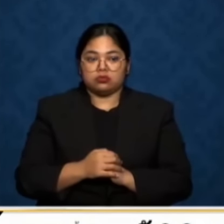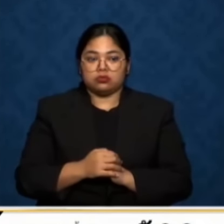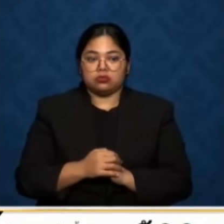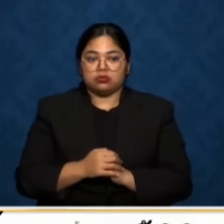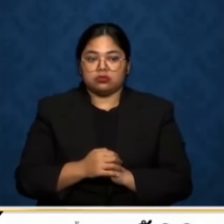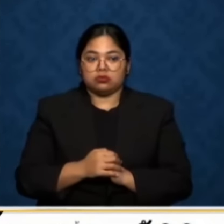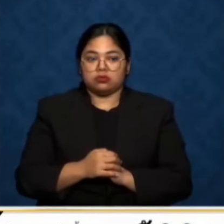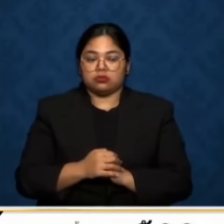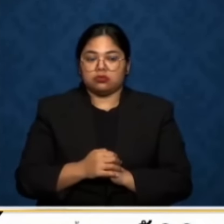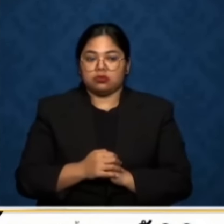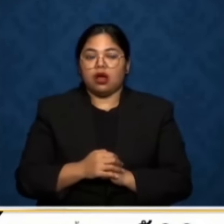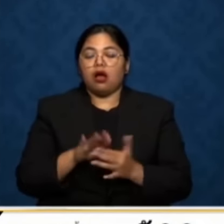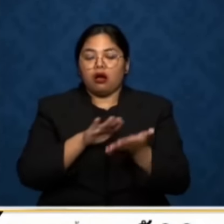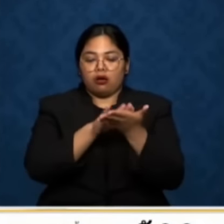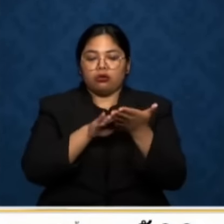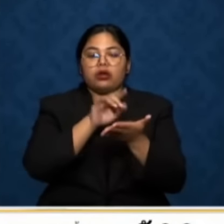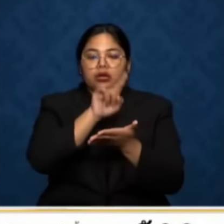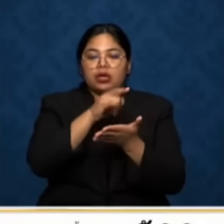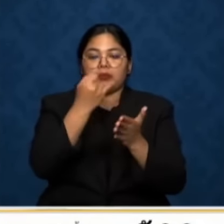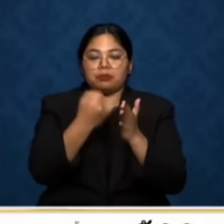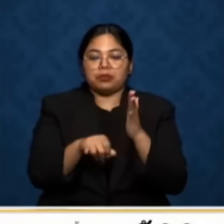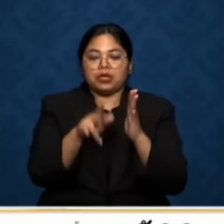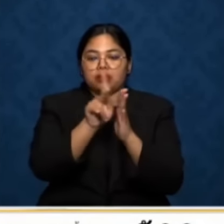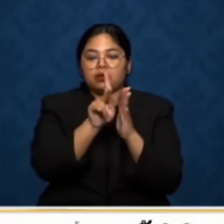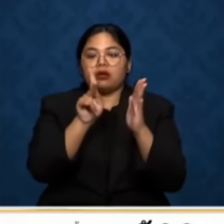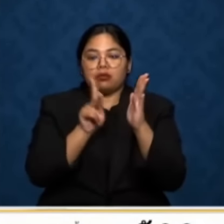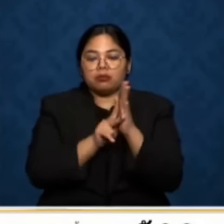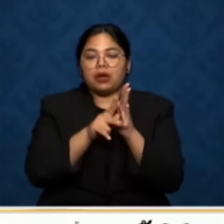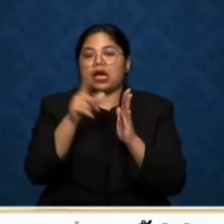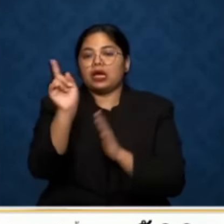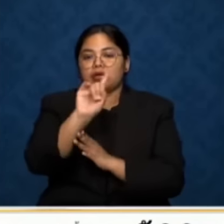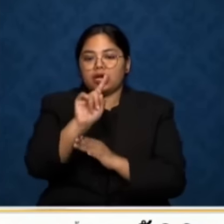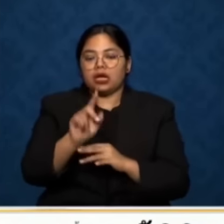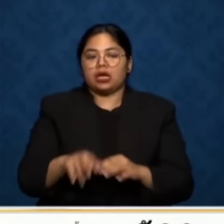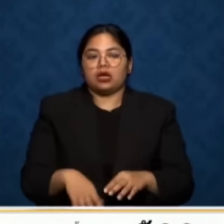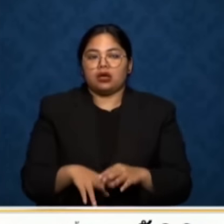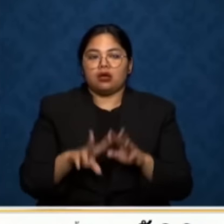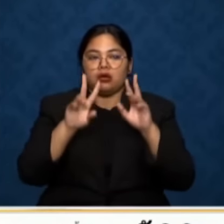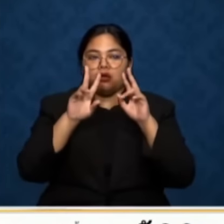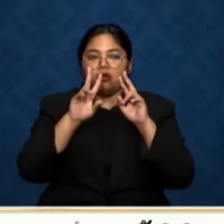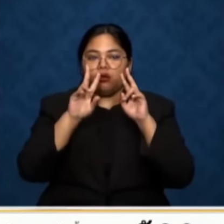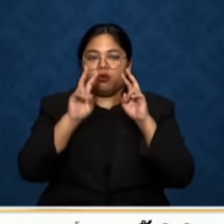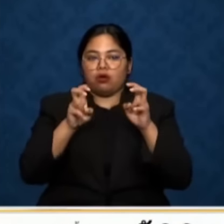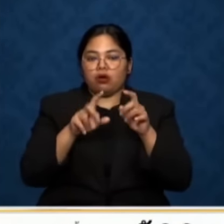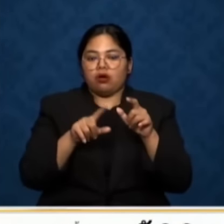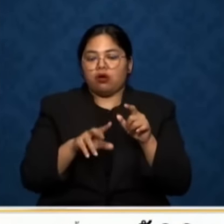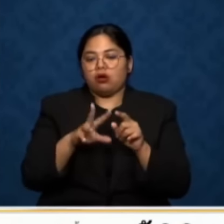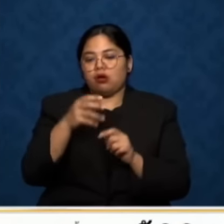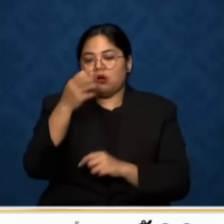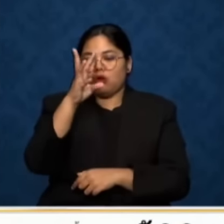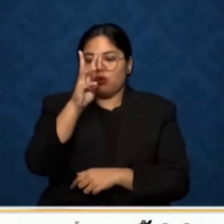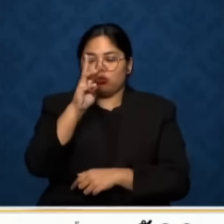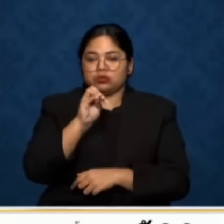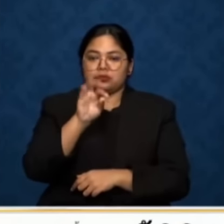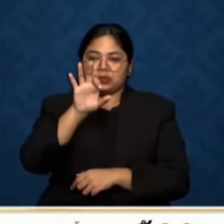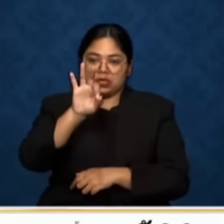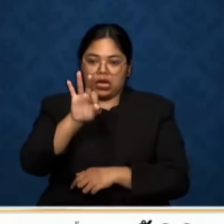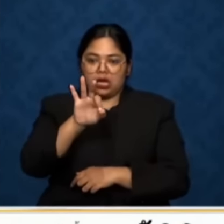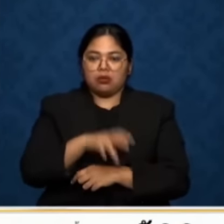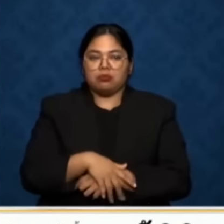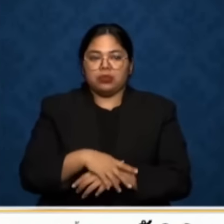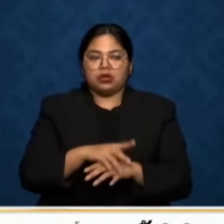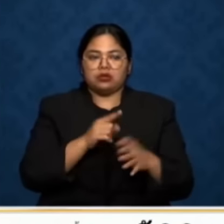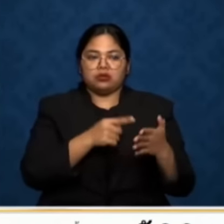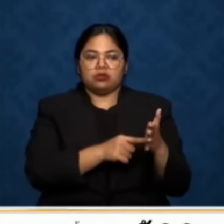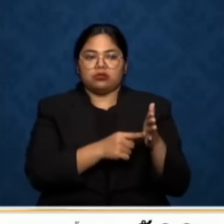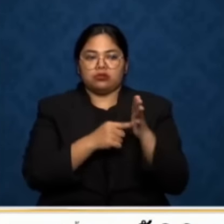ข้อบังคับยังไงครับ ค่ะซ้ำซากค่ะท่านประธานข้อ69ซ้ำซากแล้วก็เอายกเคสเดียวแล้วก็